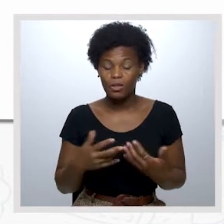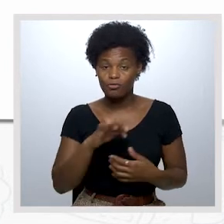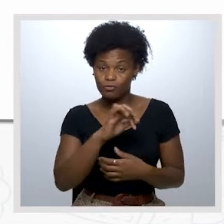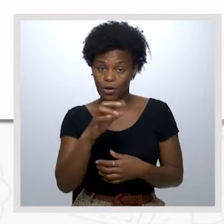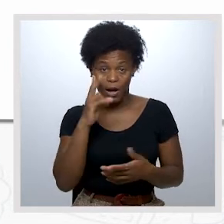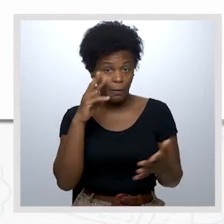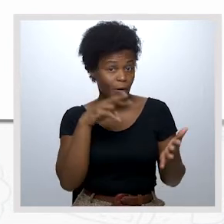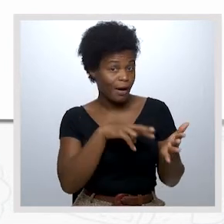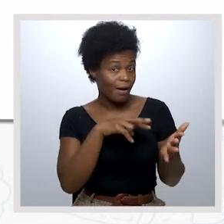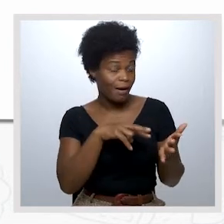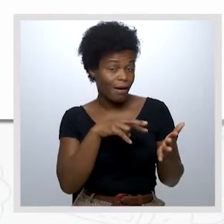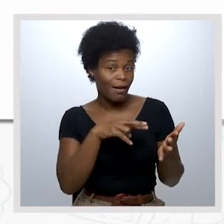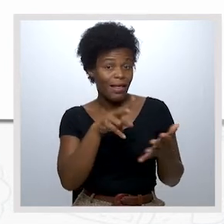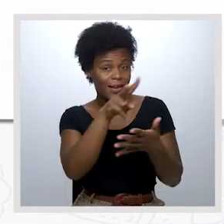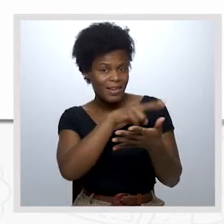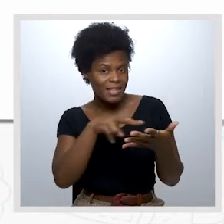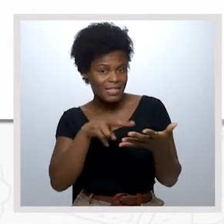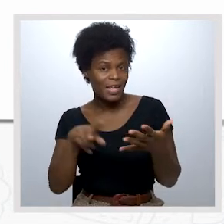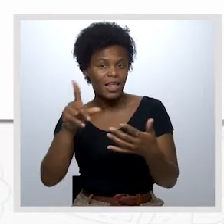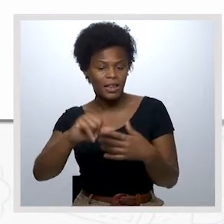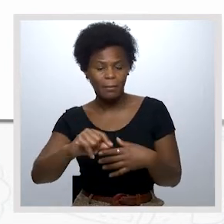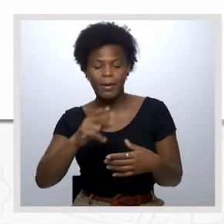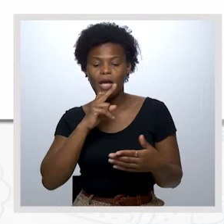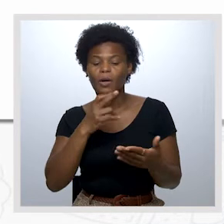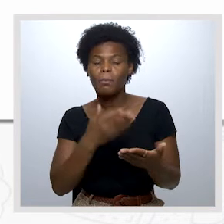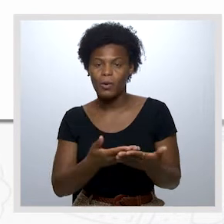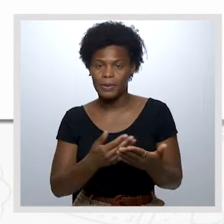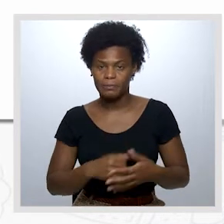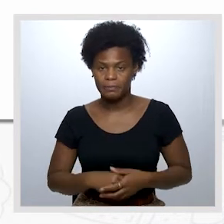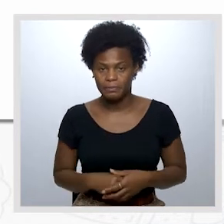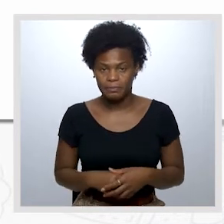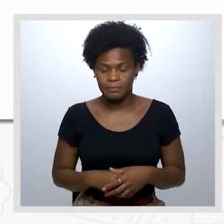regardez, lisez et répondez.